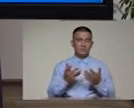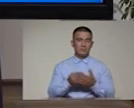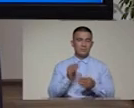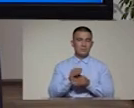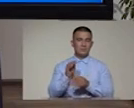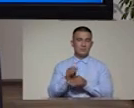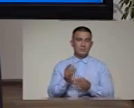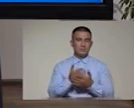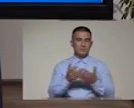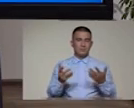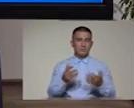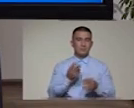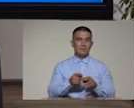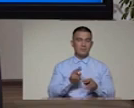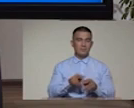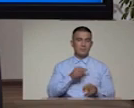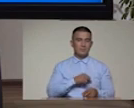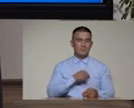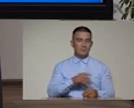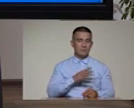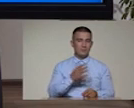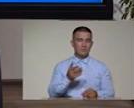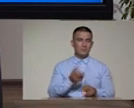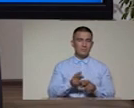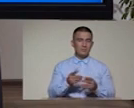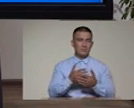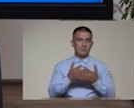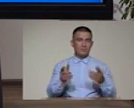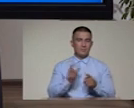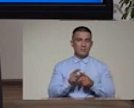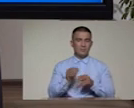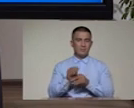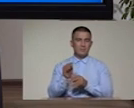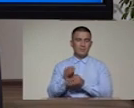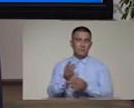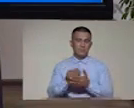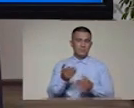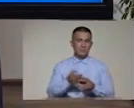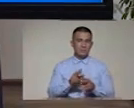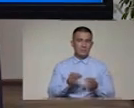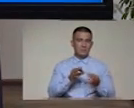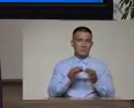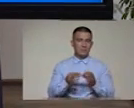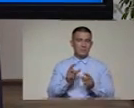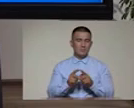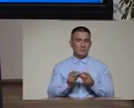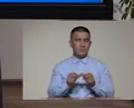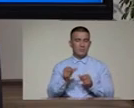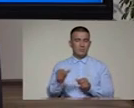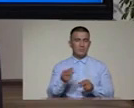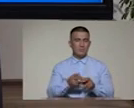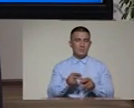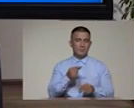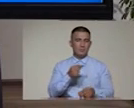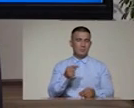yuklamalarda yana alohida jihat shuki, so'zga qo'shib yoziladigan yuklamalar va so'zdan alohida tarzda